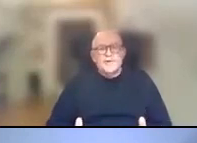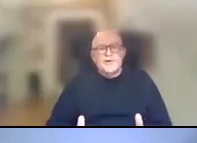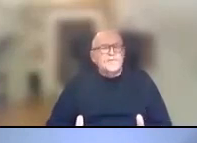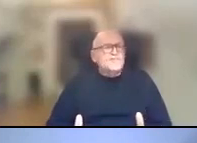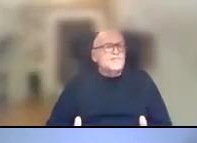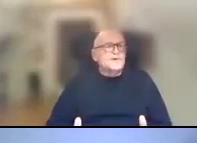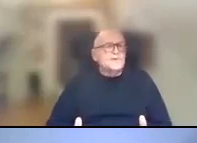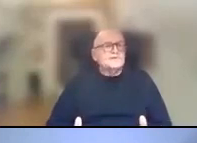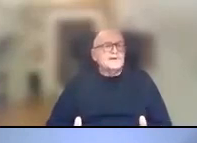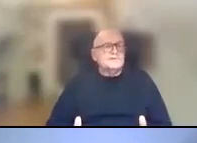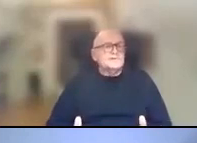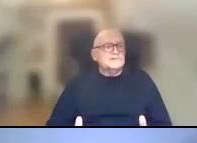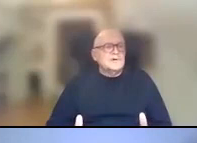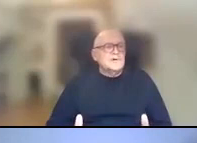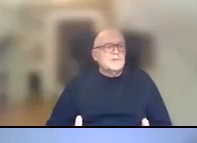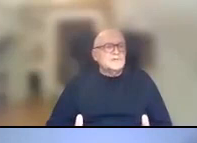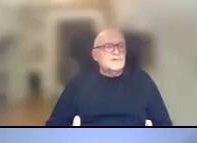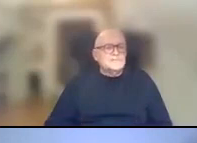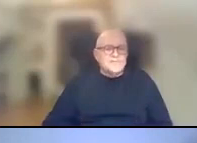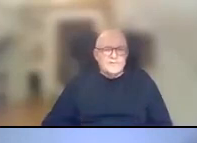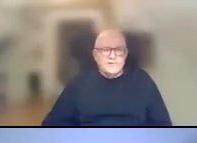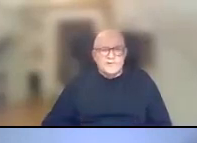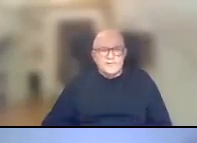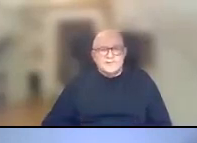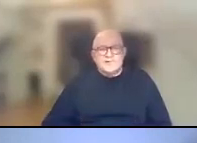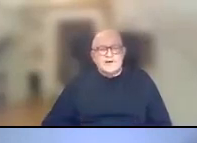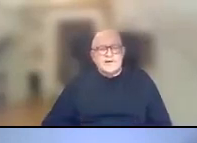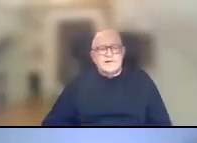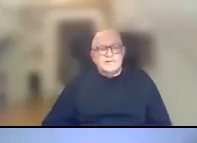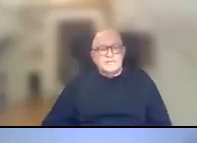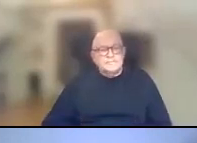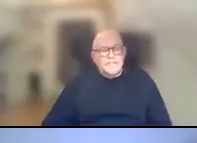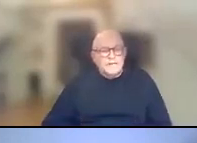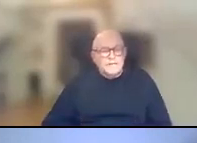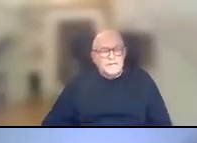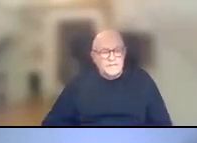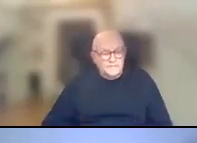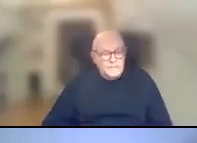verstarben, wurden Feuer bestattet. Und demzufolge konnte keine